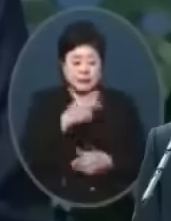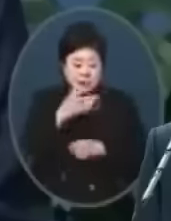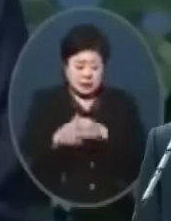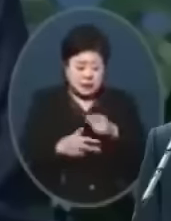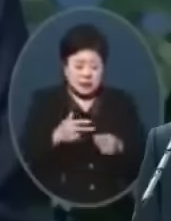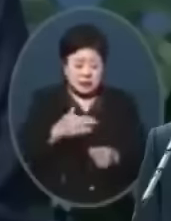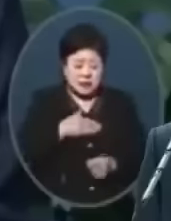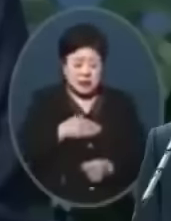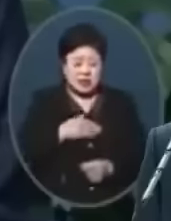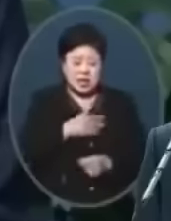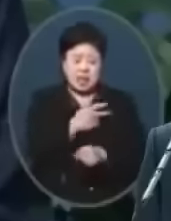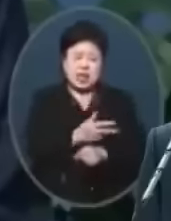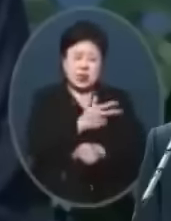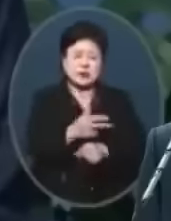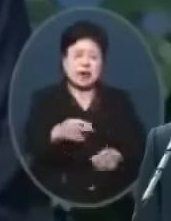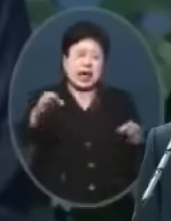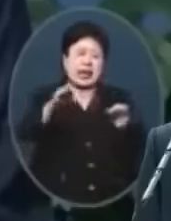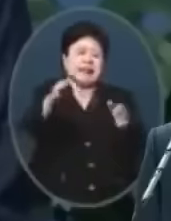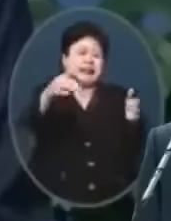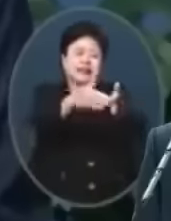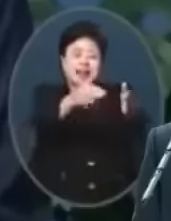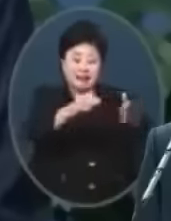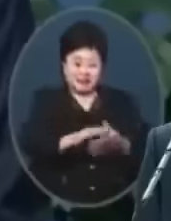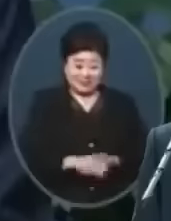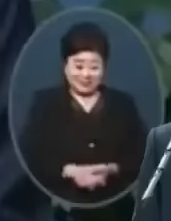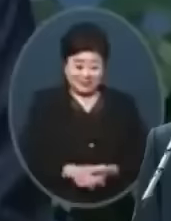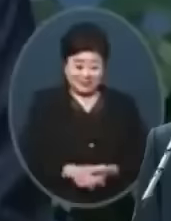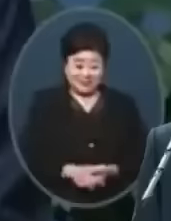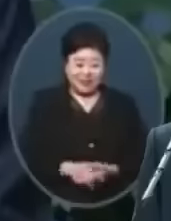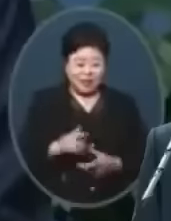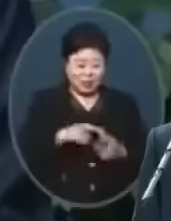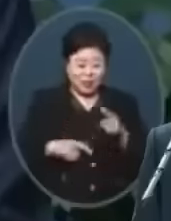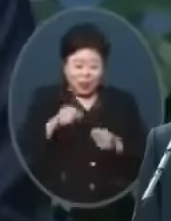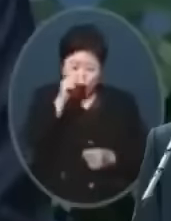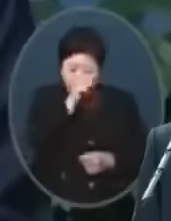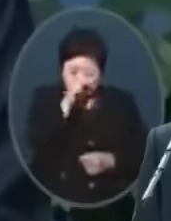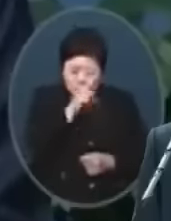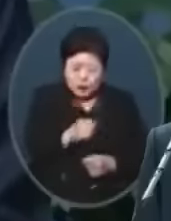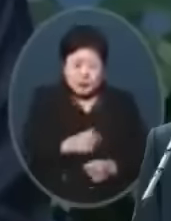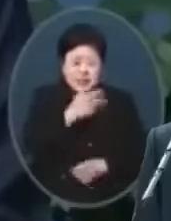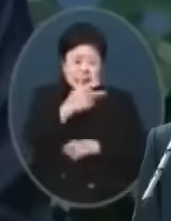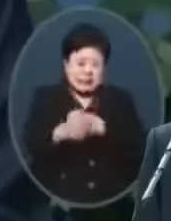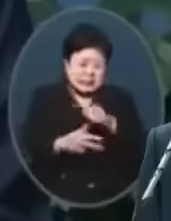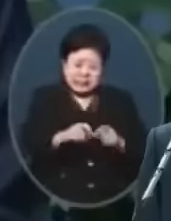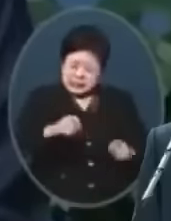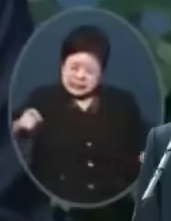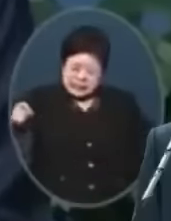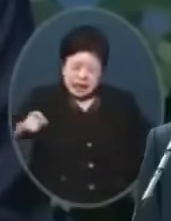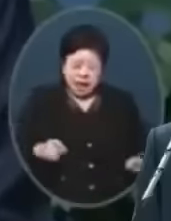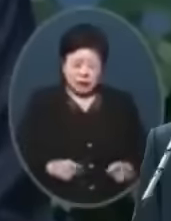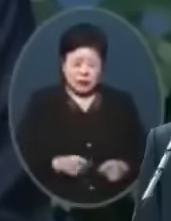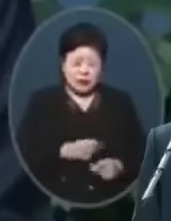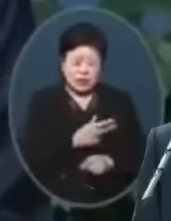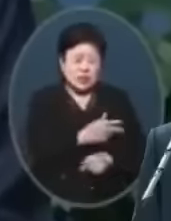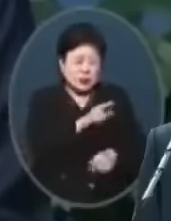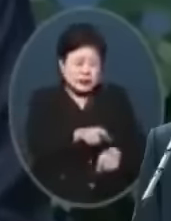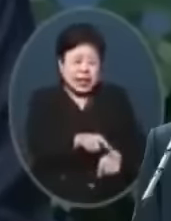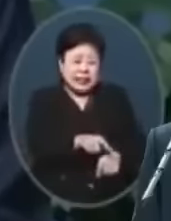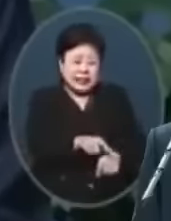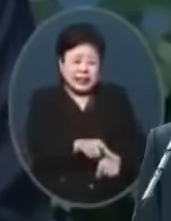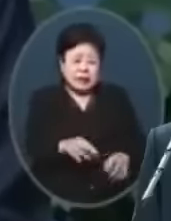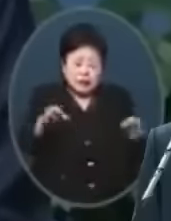7년이 내게는 7시간밖에 안 된다. 너무 좋아서 7년이 7시간밖에 안 될 정도로